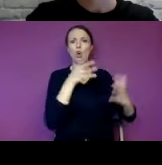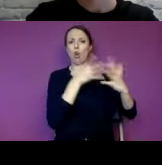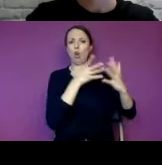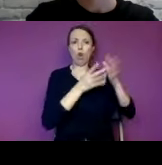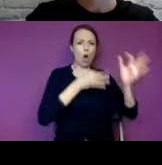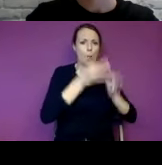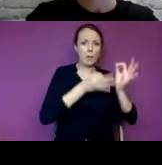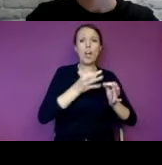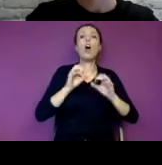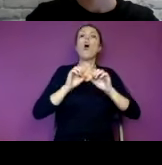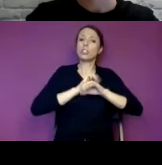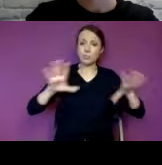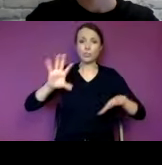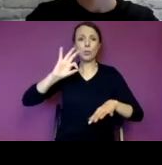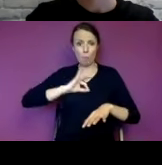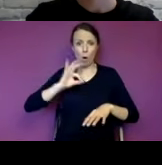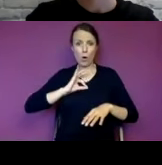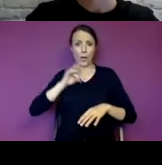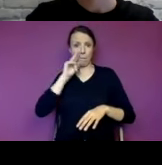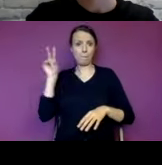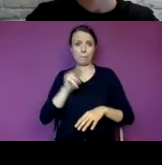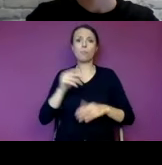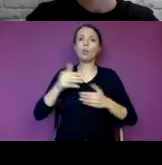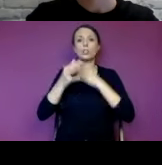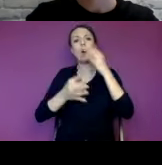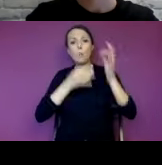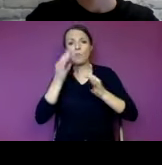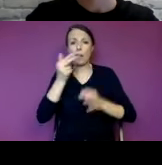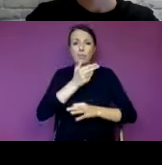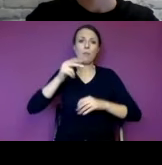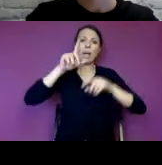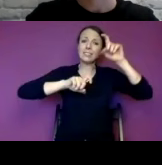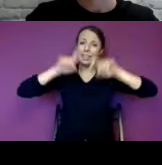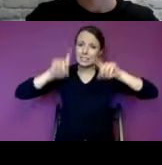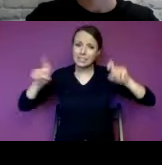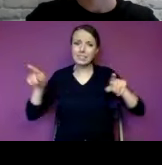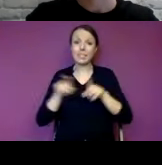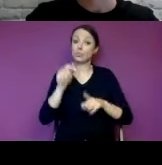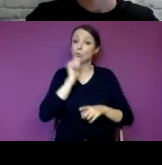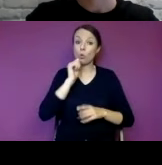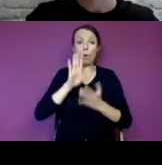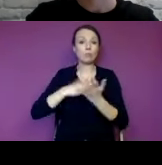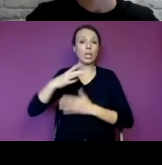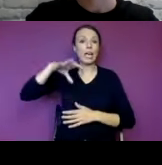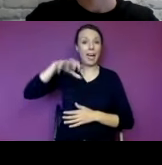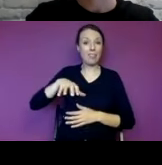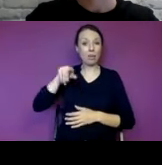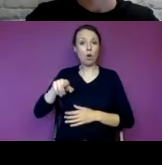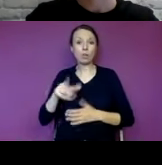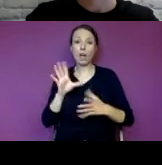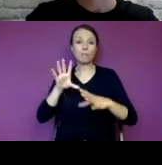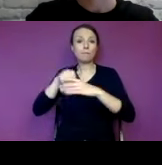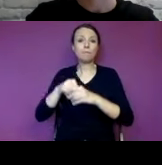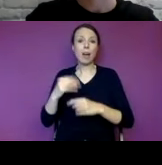rzecz jasna, bo możemy mówić o statystykach, też o próbie uchwycenia tej kategorii w sensie takim bardziej ilościowym,